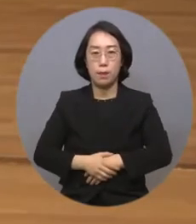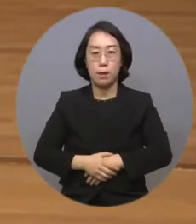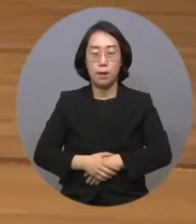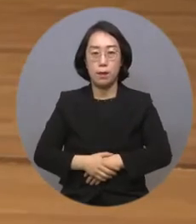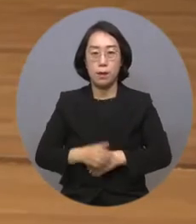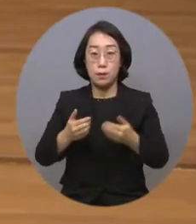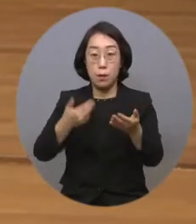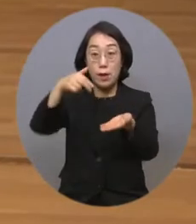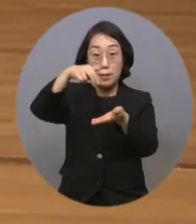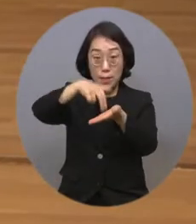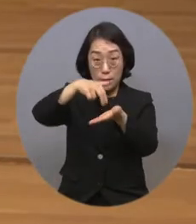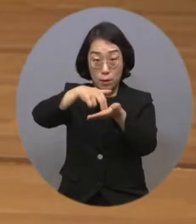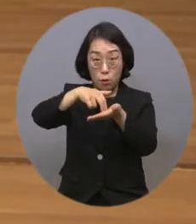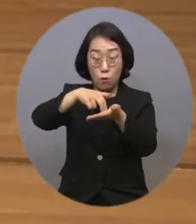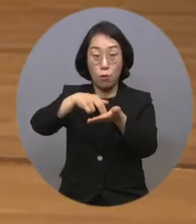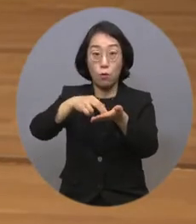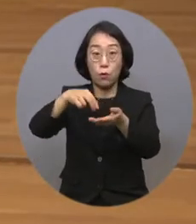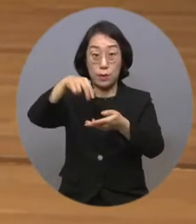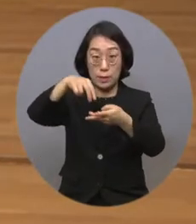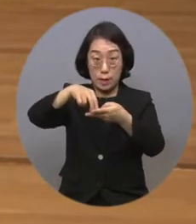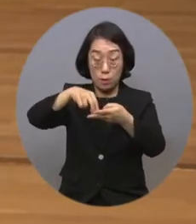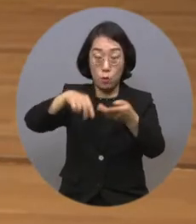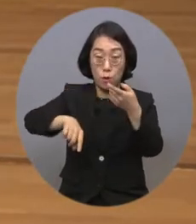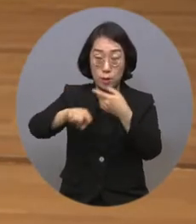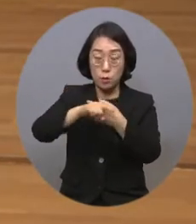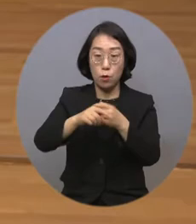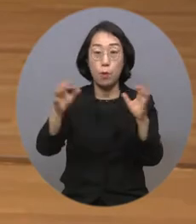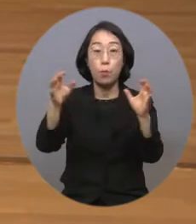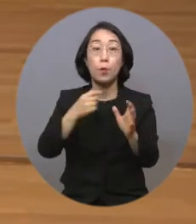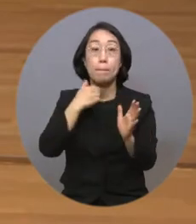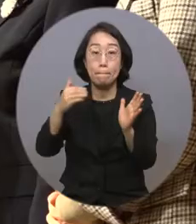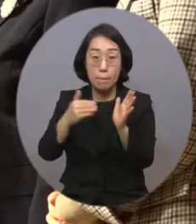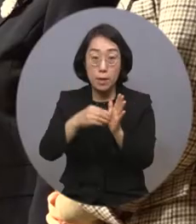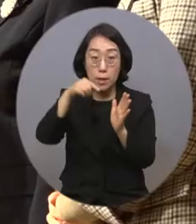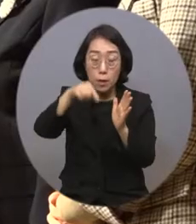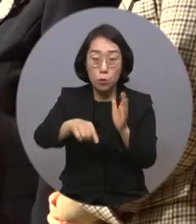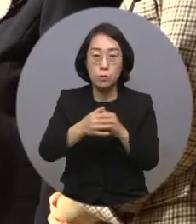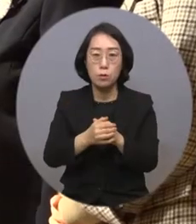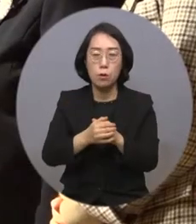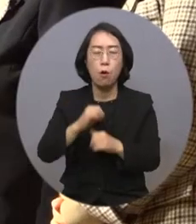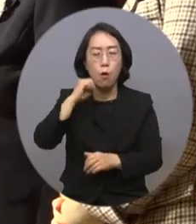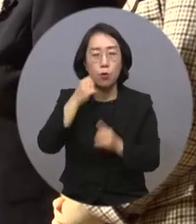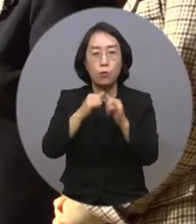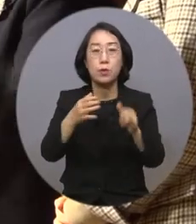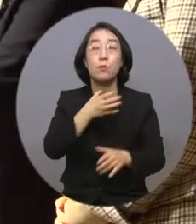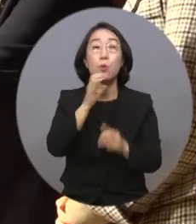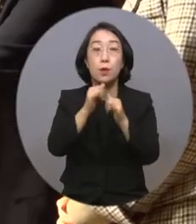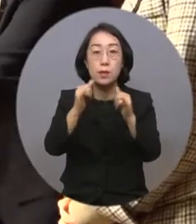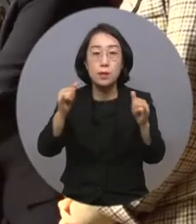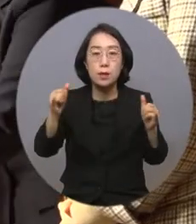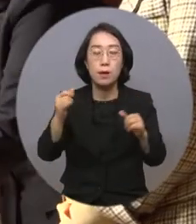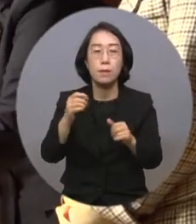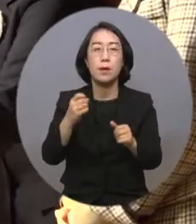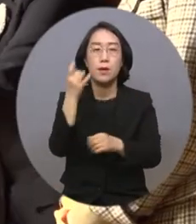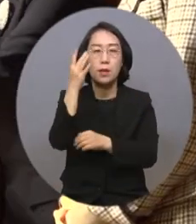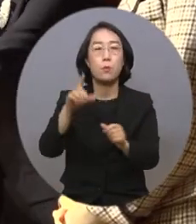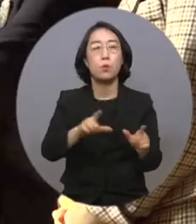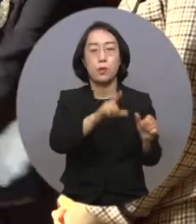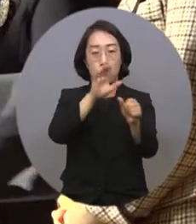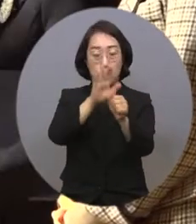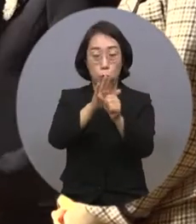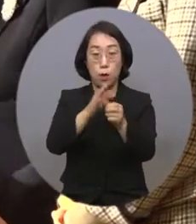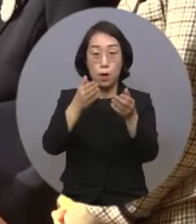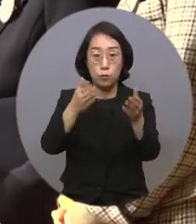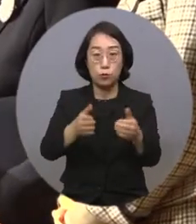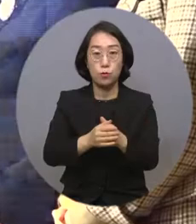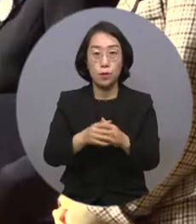보령지역자활센터 주관으로 열린 이번 교육은 일상생활 영위가 어려운 취약노인의 기초적 생활을 돌봐주는 일을